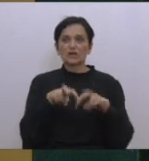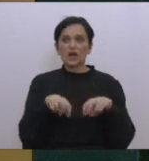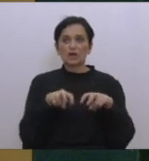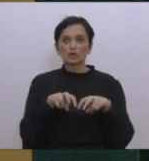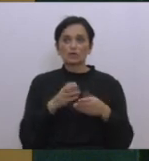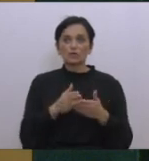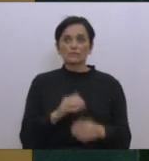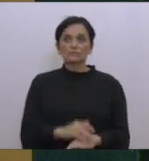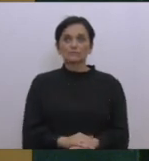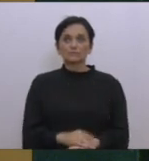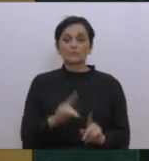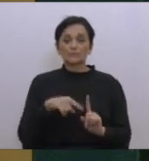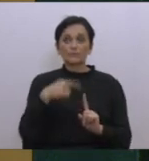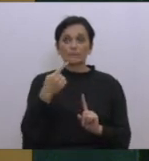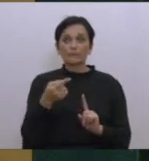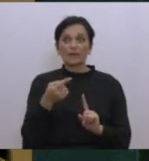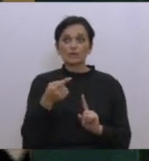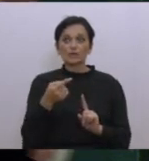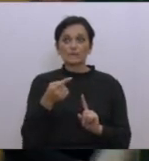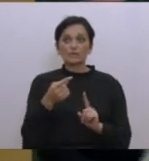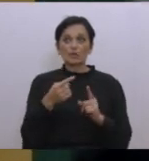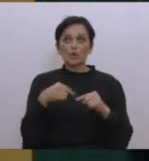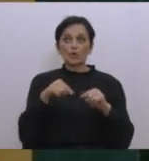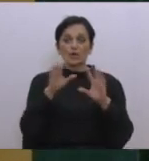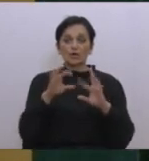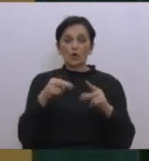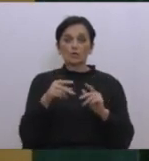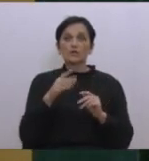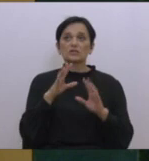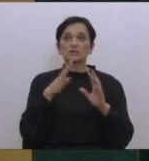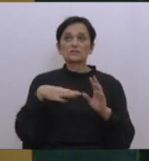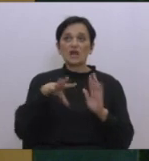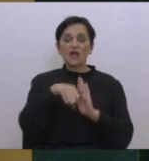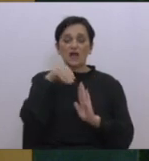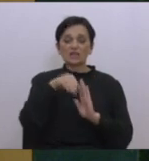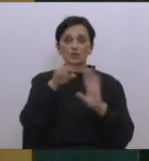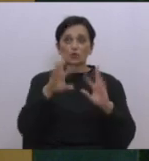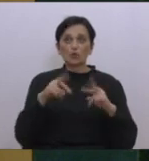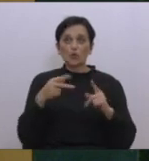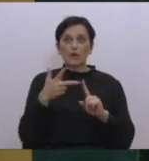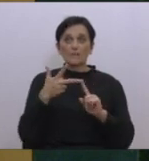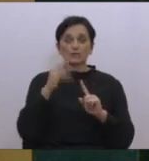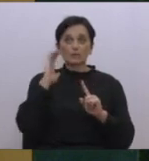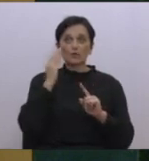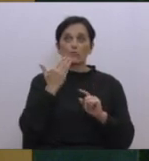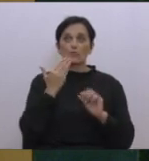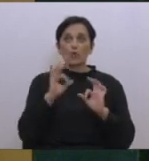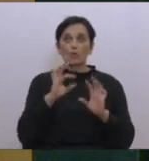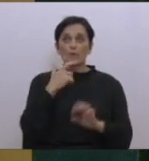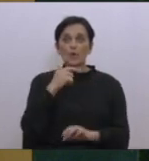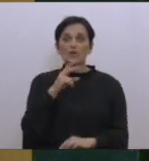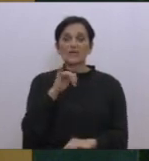განხილულია. Შემდეგი ორგანო კანონში საქართველოს საარჩევნო კოდექსში ცვლილების შეტანის შესახებ მესამე მოსმენით მოხსენებული ბატონი